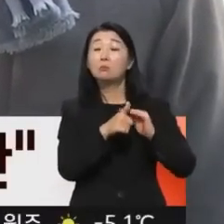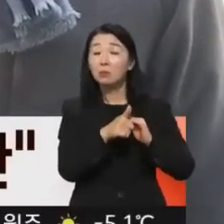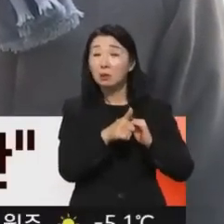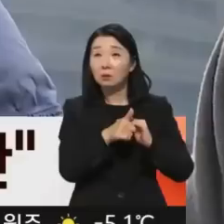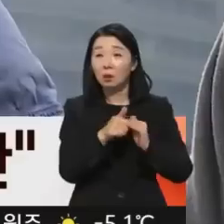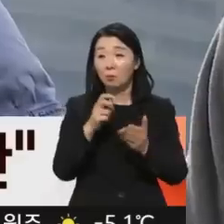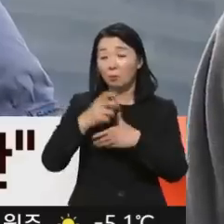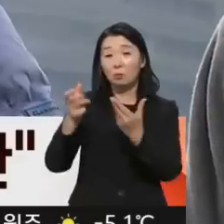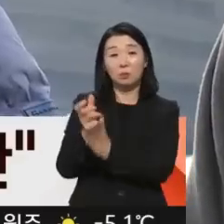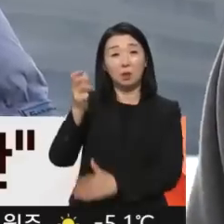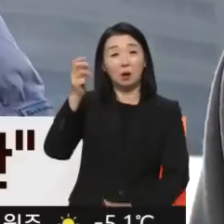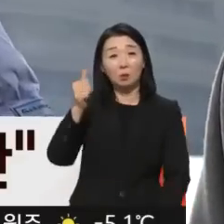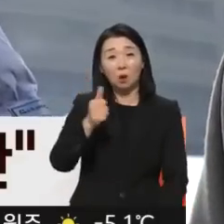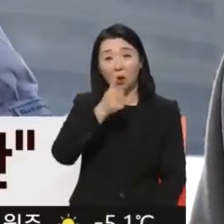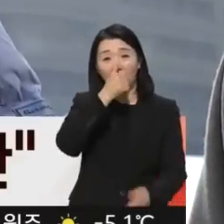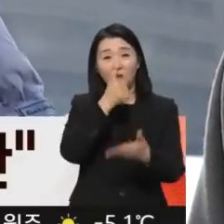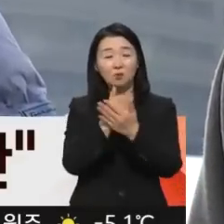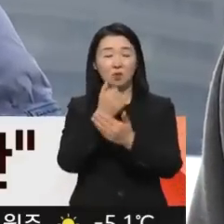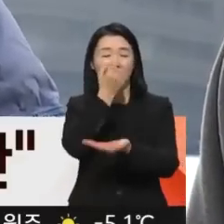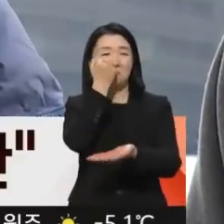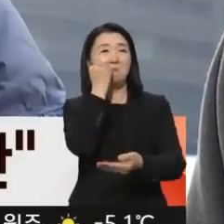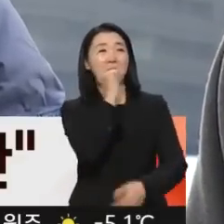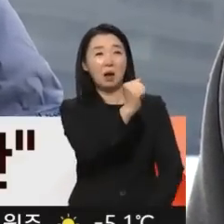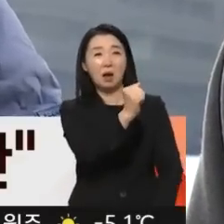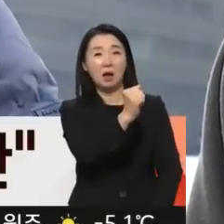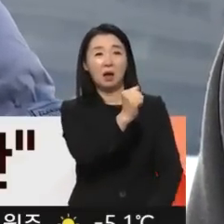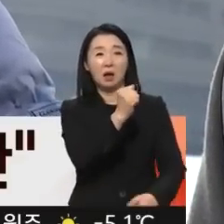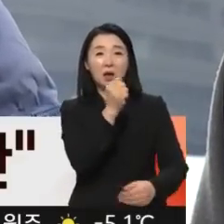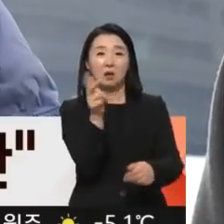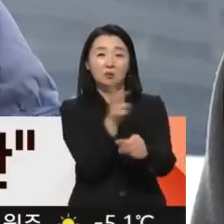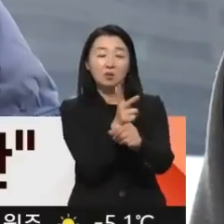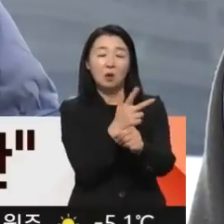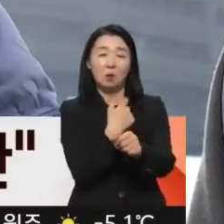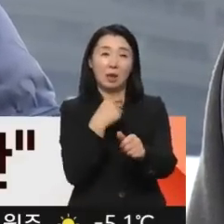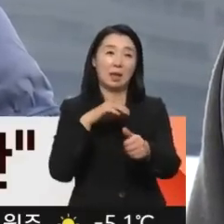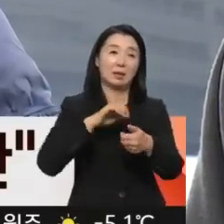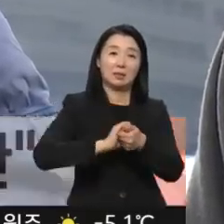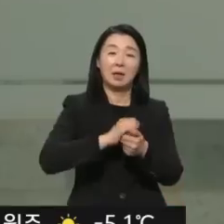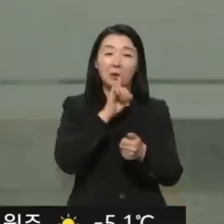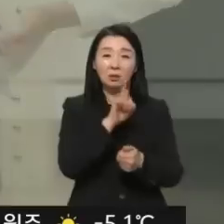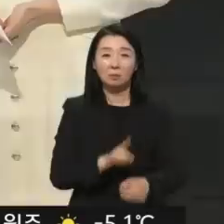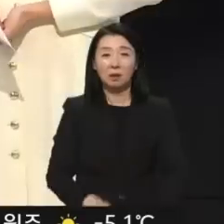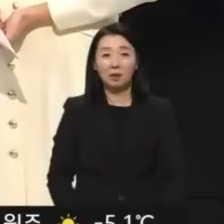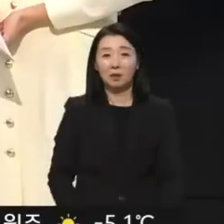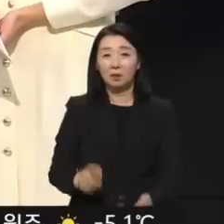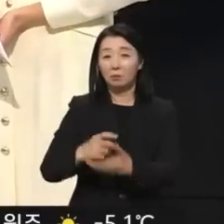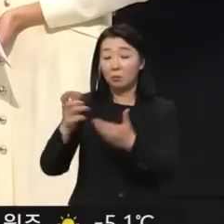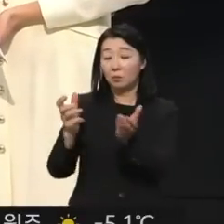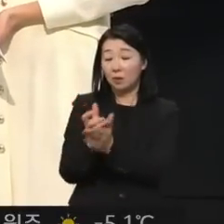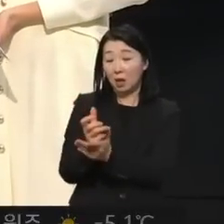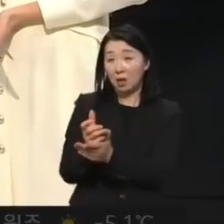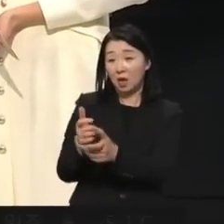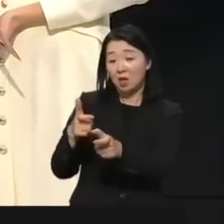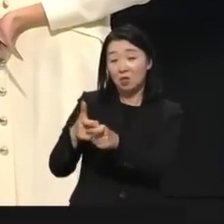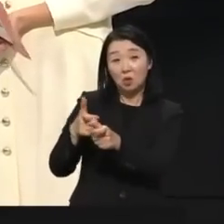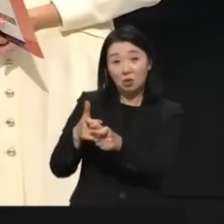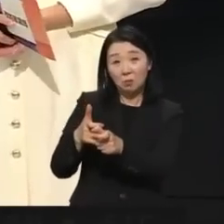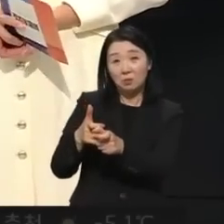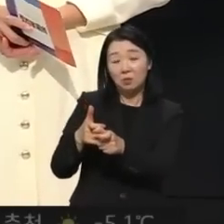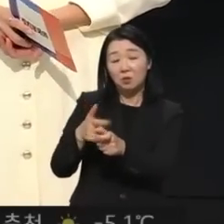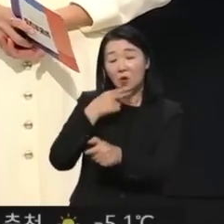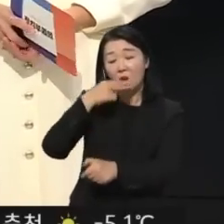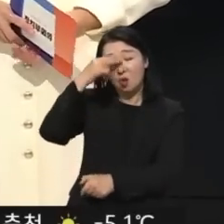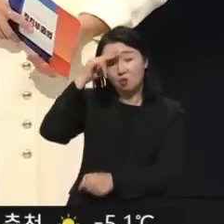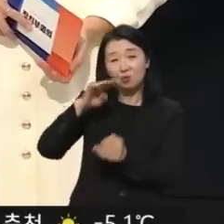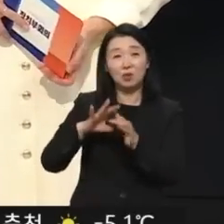한 장관이 범죄 낙인을 찍어 취재의 권리를 제한하고 있다고 주장했습니다. 네. 한 장관이 청담동 술자리 의혹 관련해서도 역시 이제